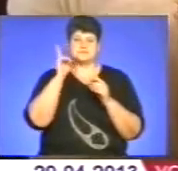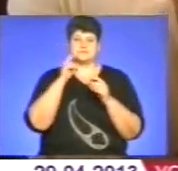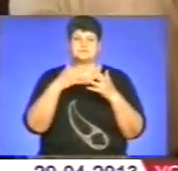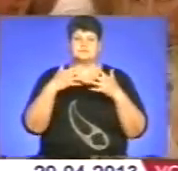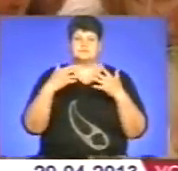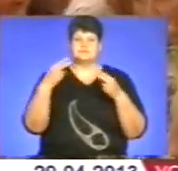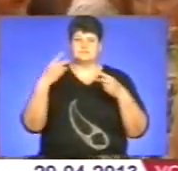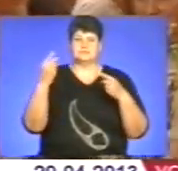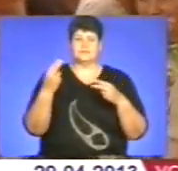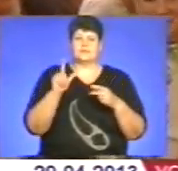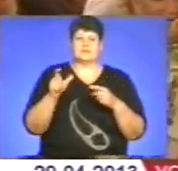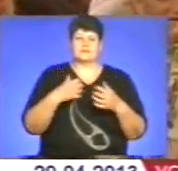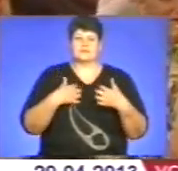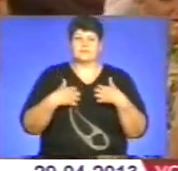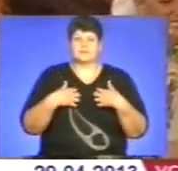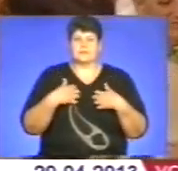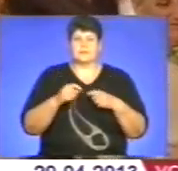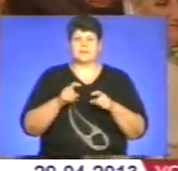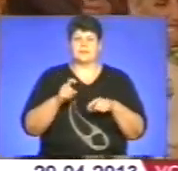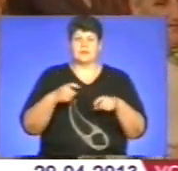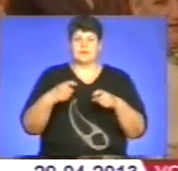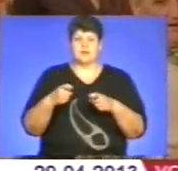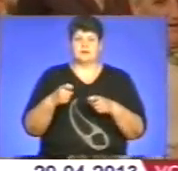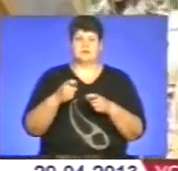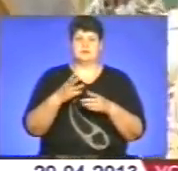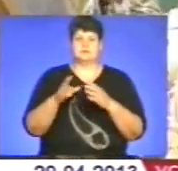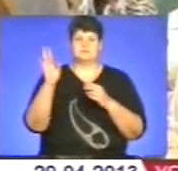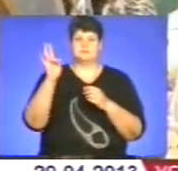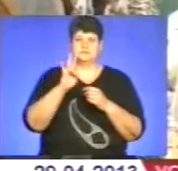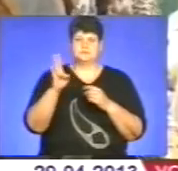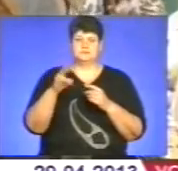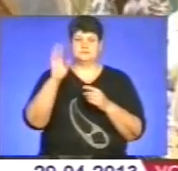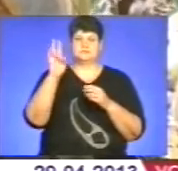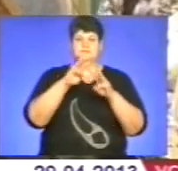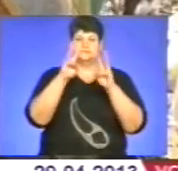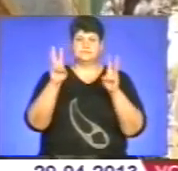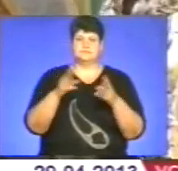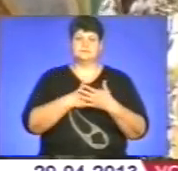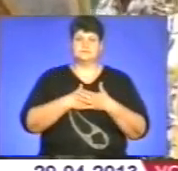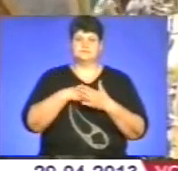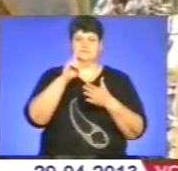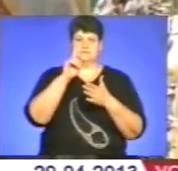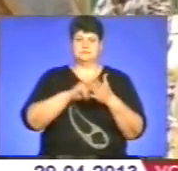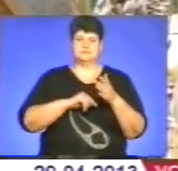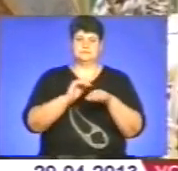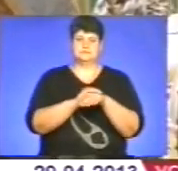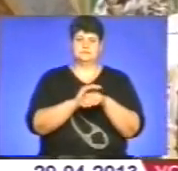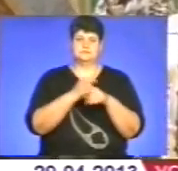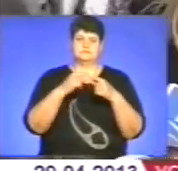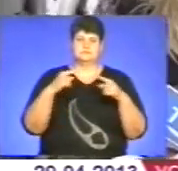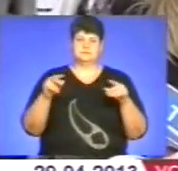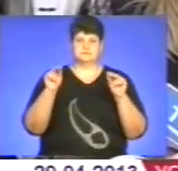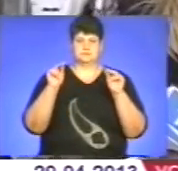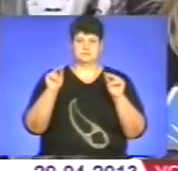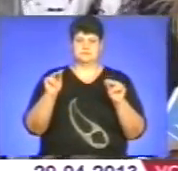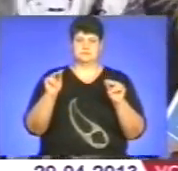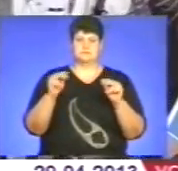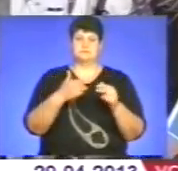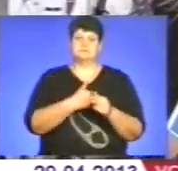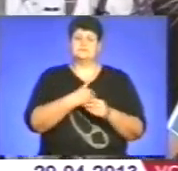Люди поспішають до храму, аби разом із маленькою китичкою освятити любов, віру, благополуччя та інші чесноти. Бажаю